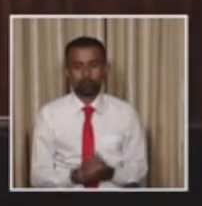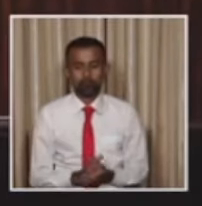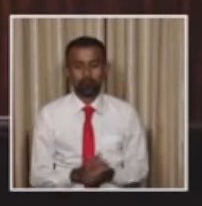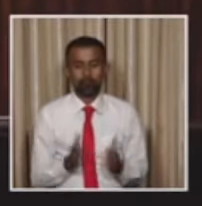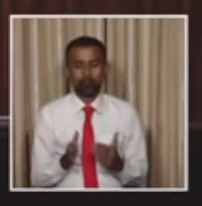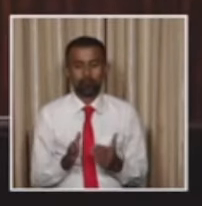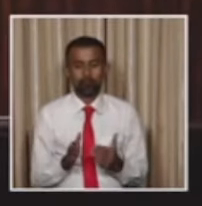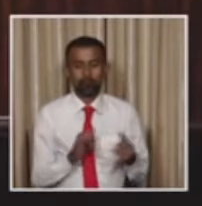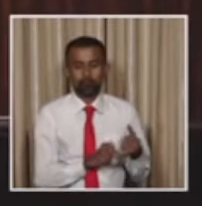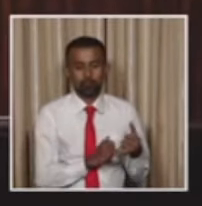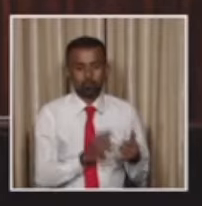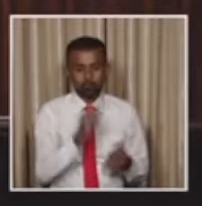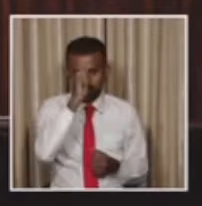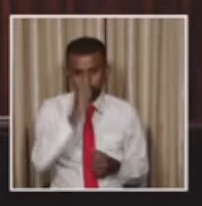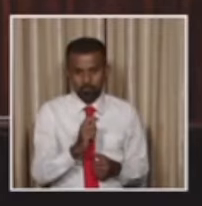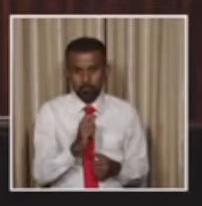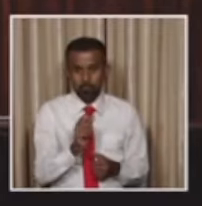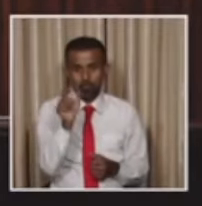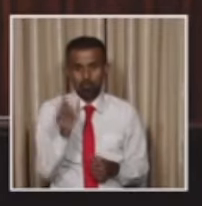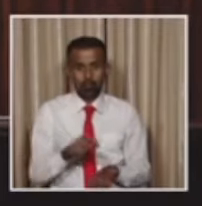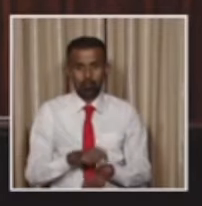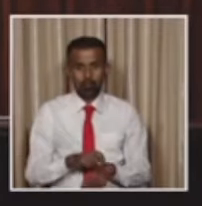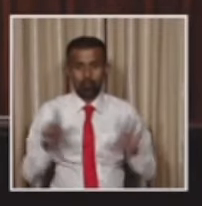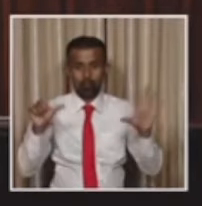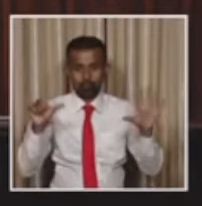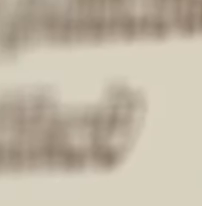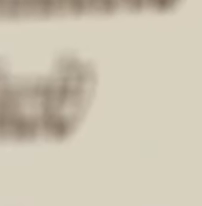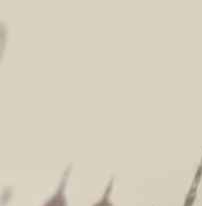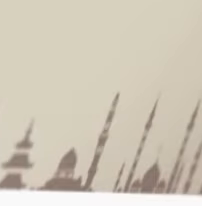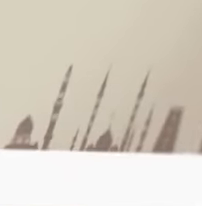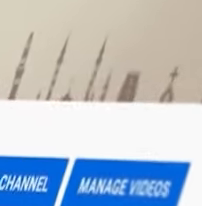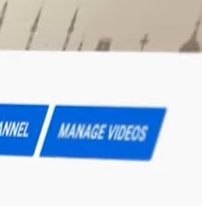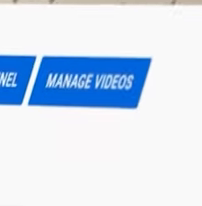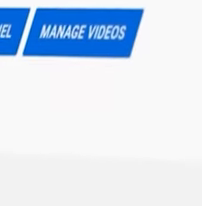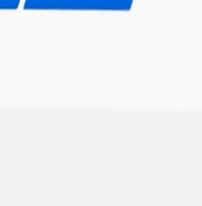බොහොම ස්තුතියි. මීළඟට ගරු සුදර්ශන දෙනිපිටිය මන්ත්‍රීතුමා ඔබතුමාට විනාඩි 7ක කාලයක් තියෙනවා.